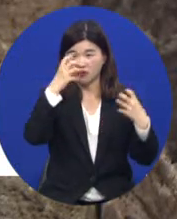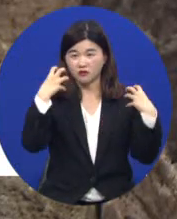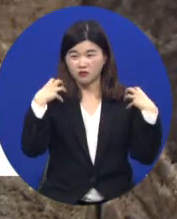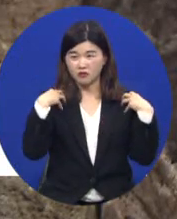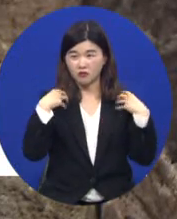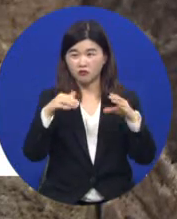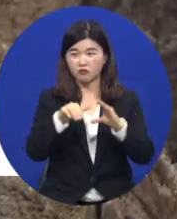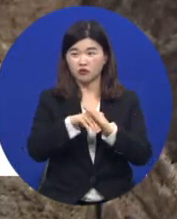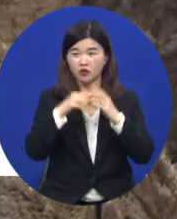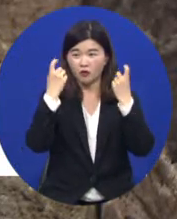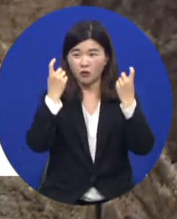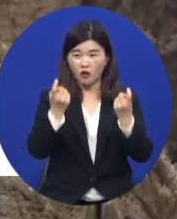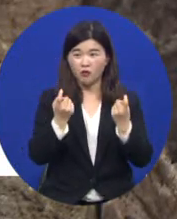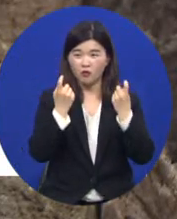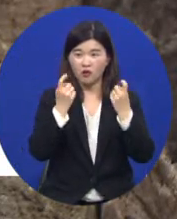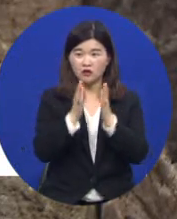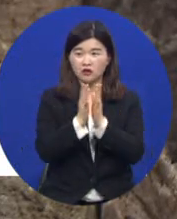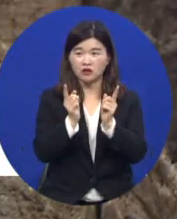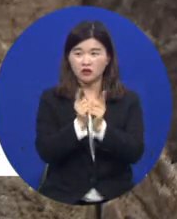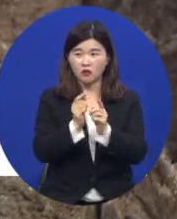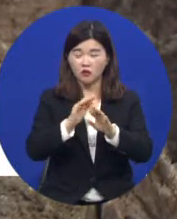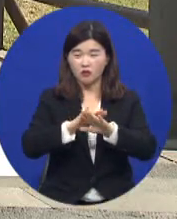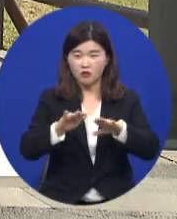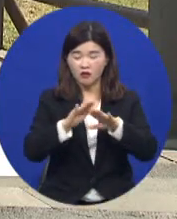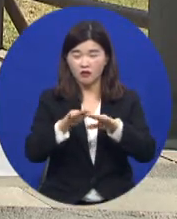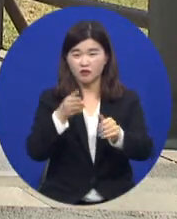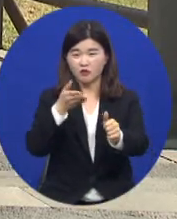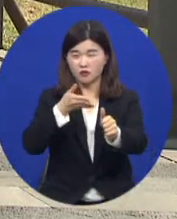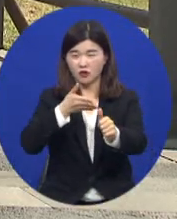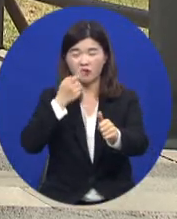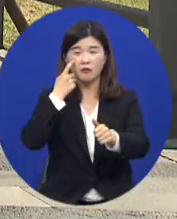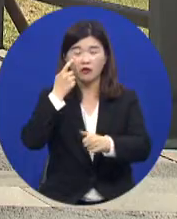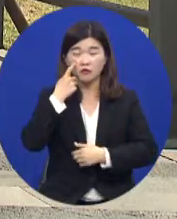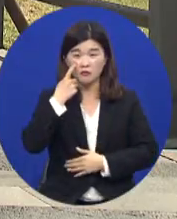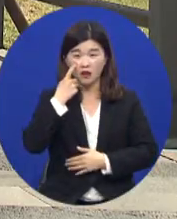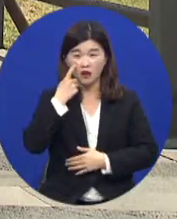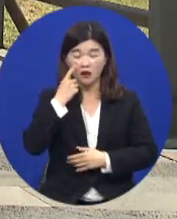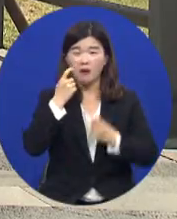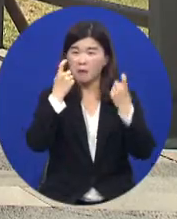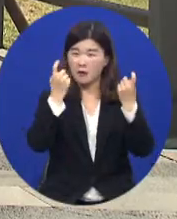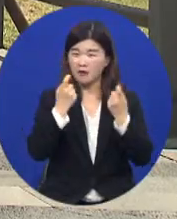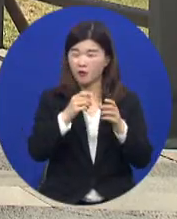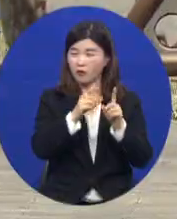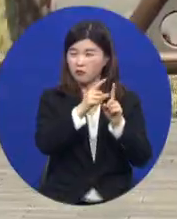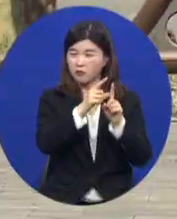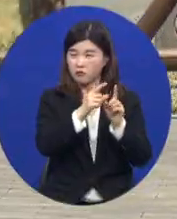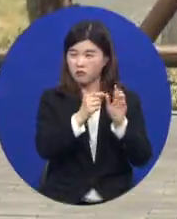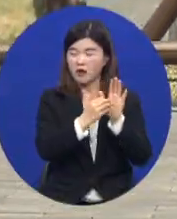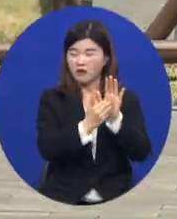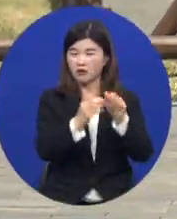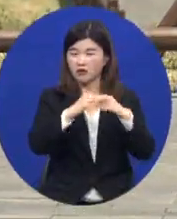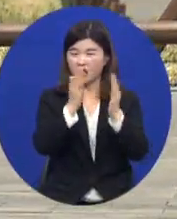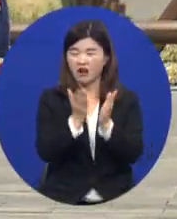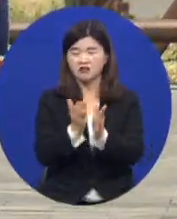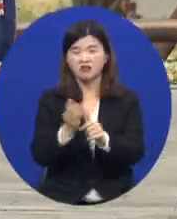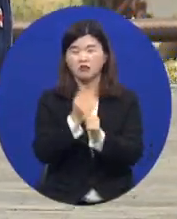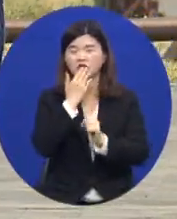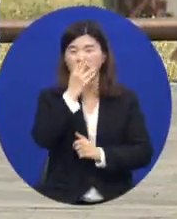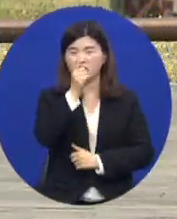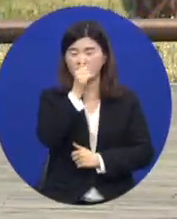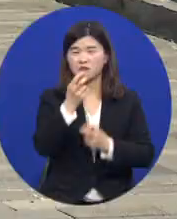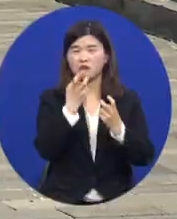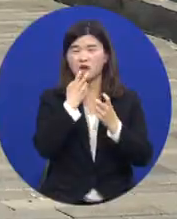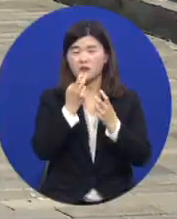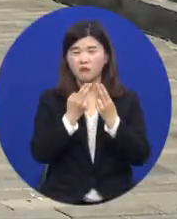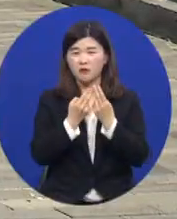문체부 이런 데에다가 직접 완화 요청을. 방역과 관광 두 마리 토끼를 다 잡을 수 있는 묘책은